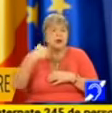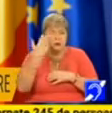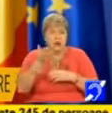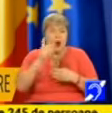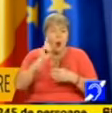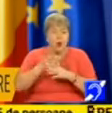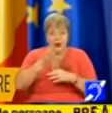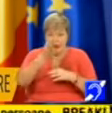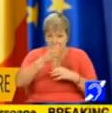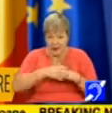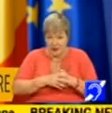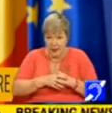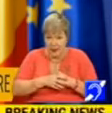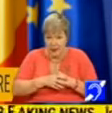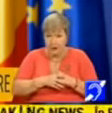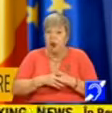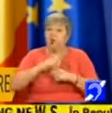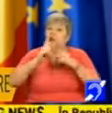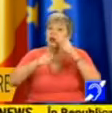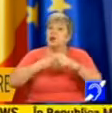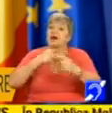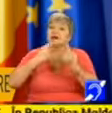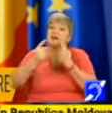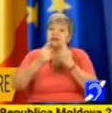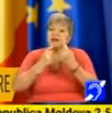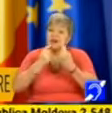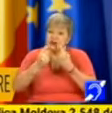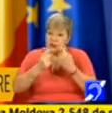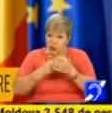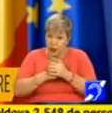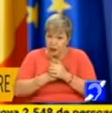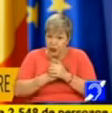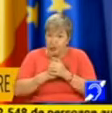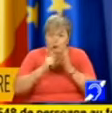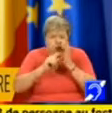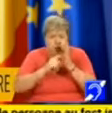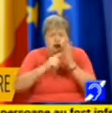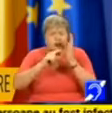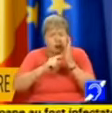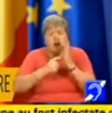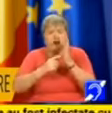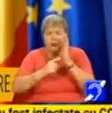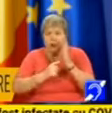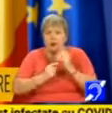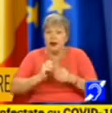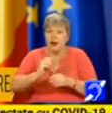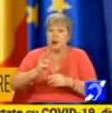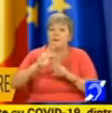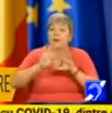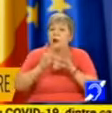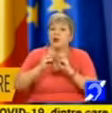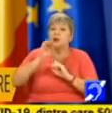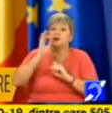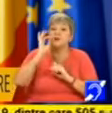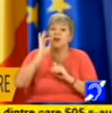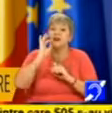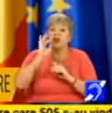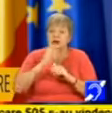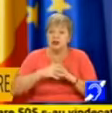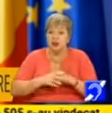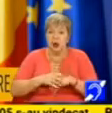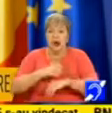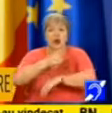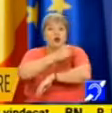Aceste chestiuni vor fi discutate în detaliu cu specialiștii, cu